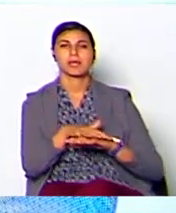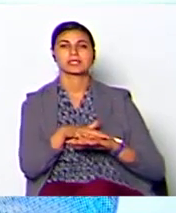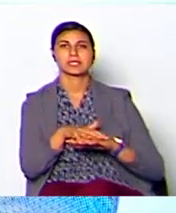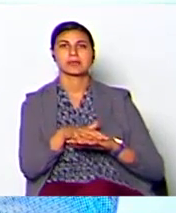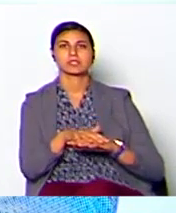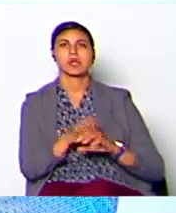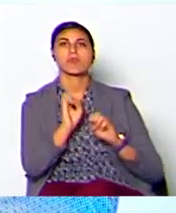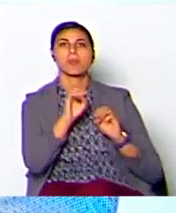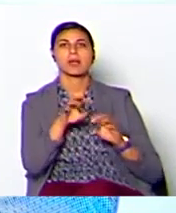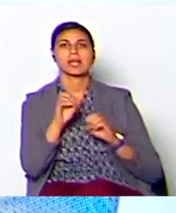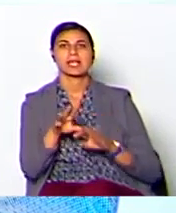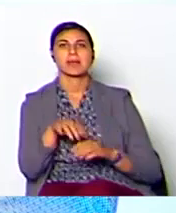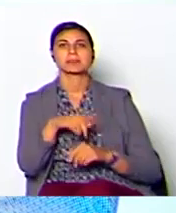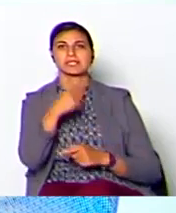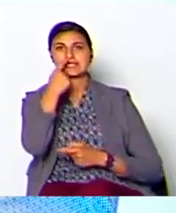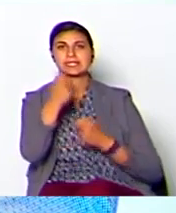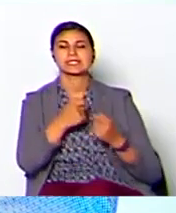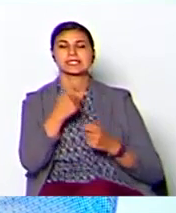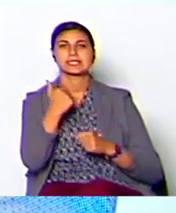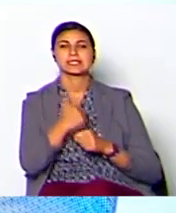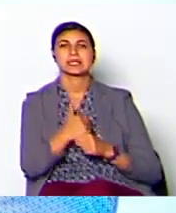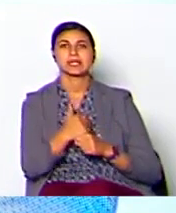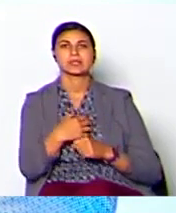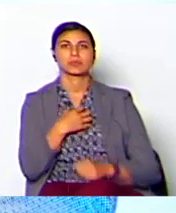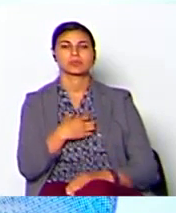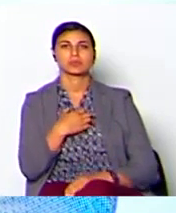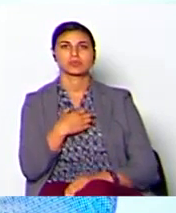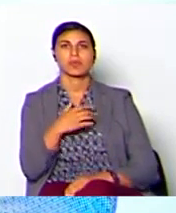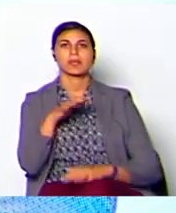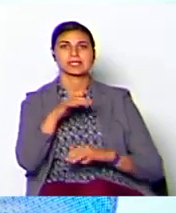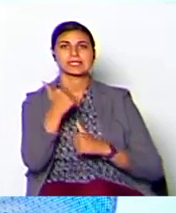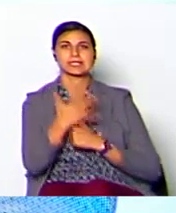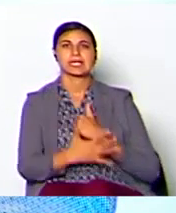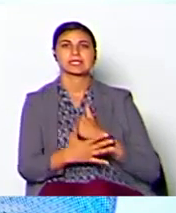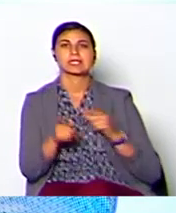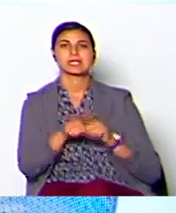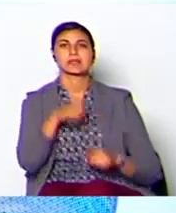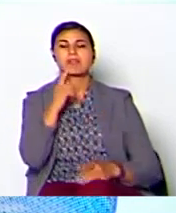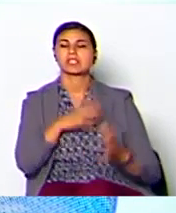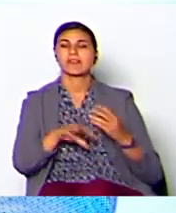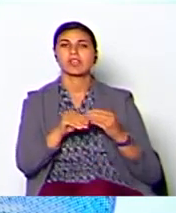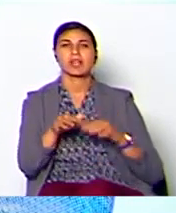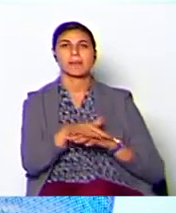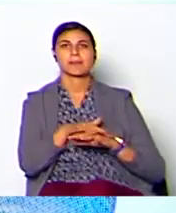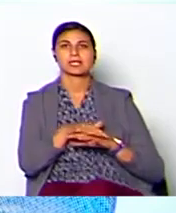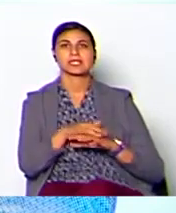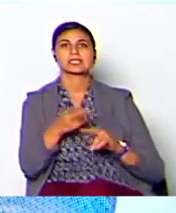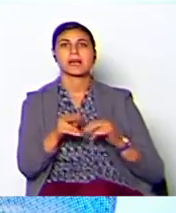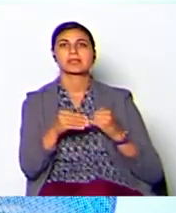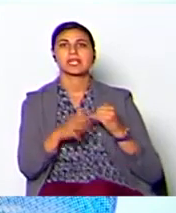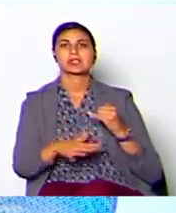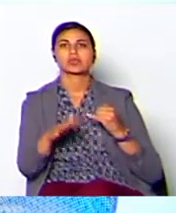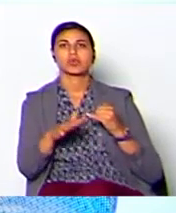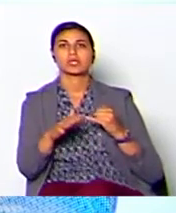ბოსტნეული მომარაგების ძირითად ბეღელს, ასე ვთქვათ. აი, ყველა ბაზარზე ამ